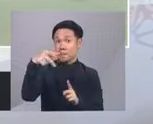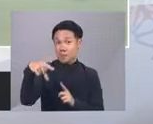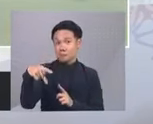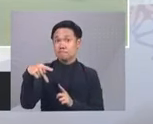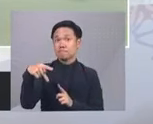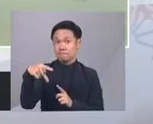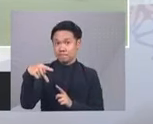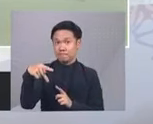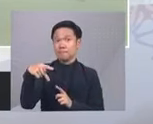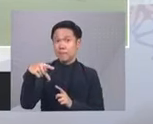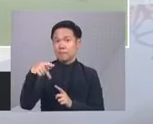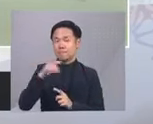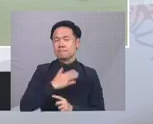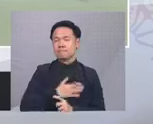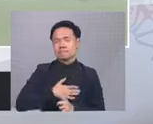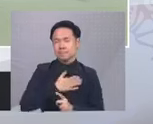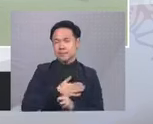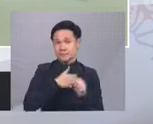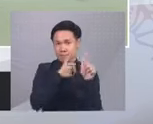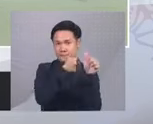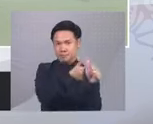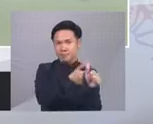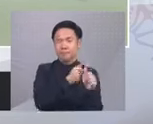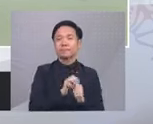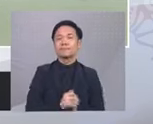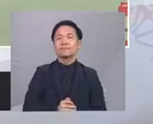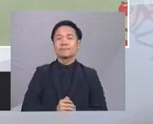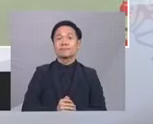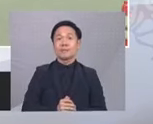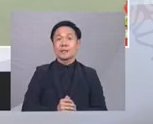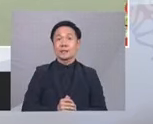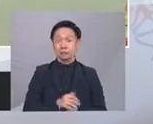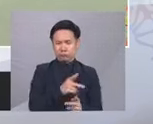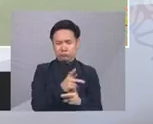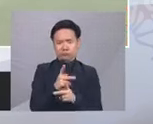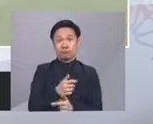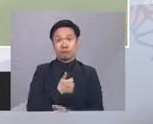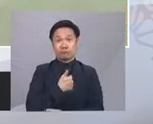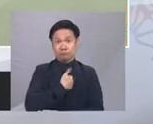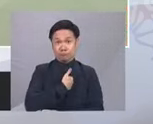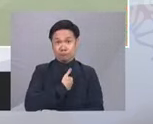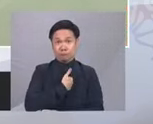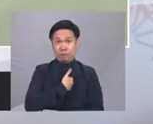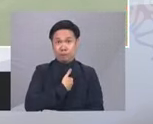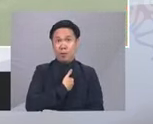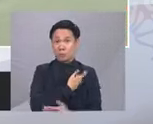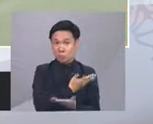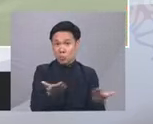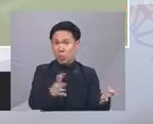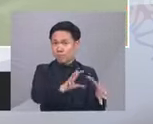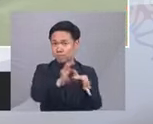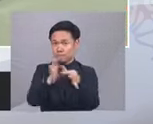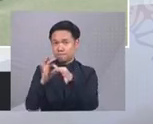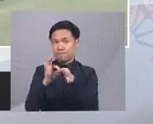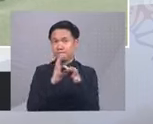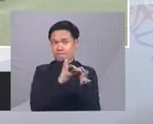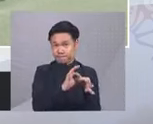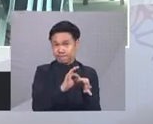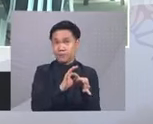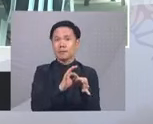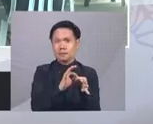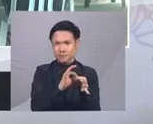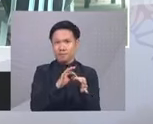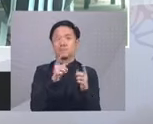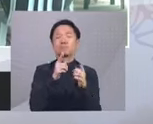yang ditetapkan. Kerjasama dan kawalan kendiri daripada tuan-tuan dan puan-puan sekalian adalah amat